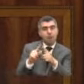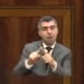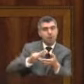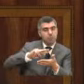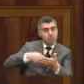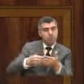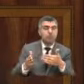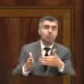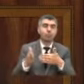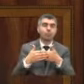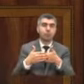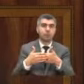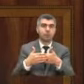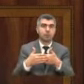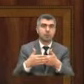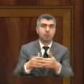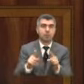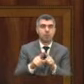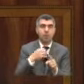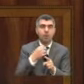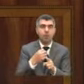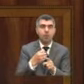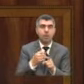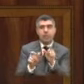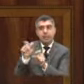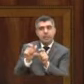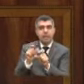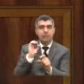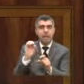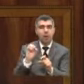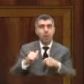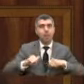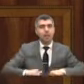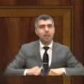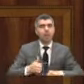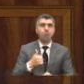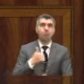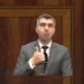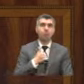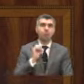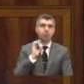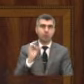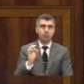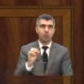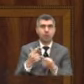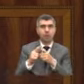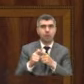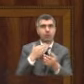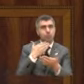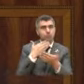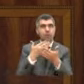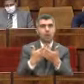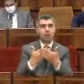تسدوا. ولكن كي قلت لك انتم راه الطقوس ديالكم هي ماشي هي الطقوس ديالنا. شكرا. ما عارفينش. شكرا